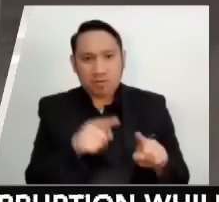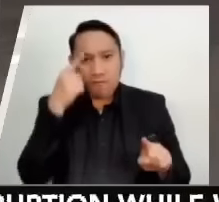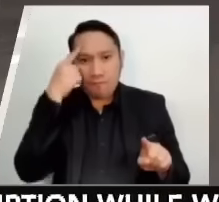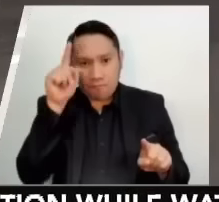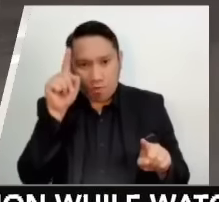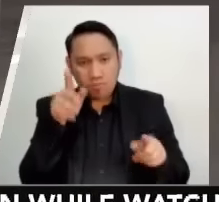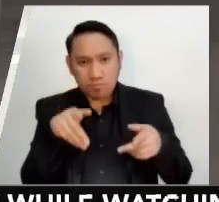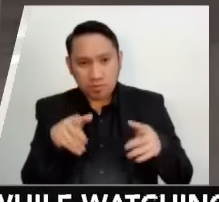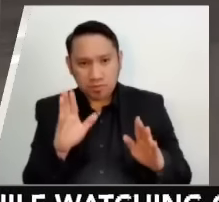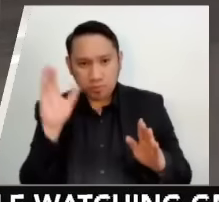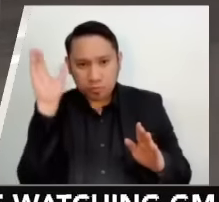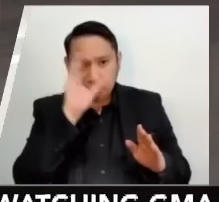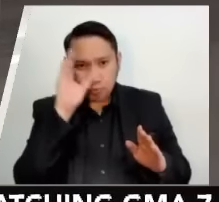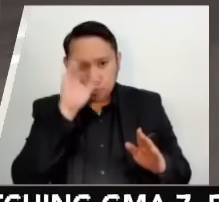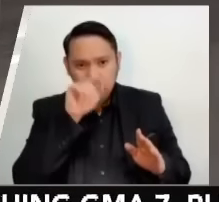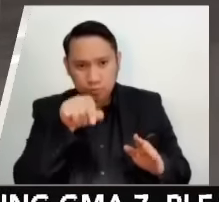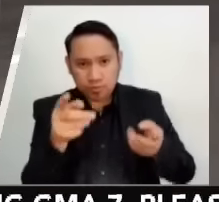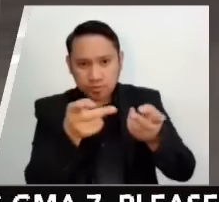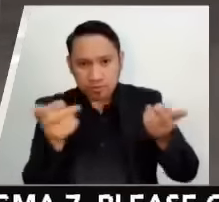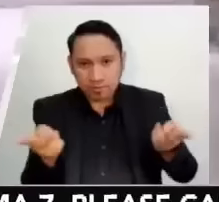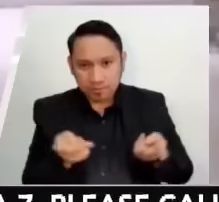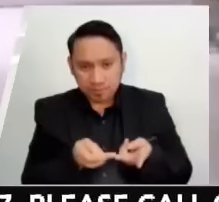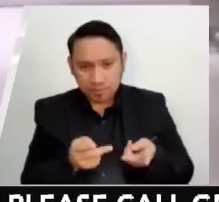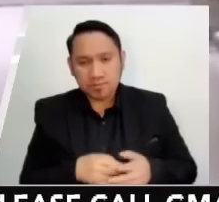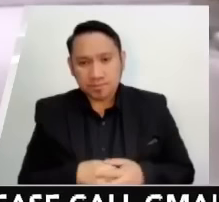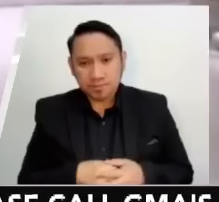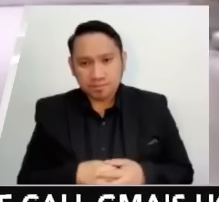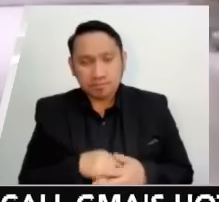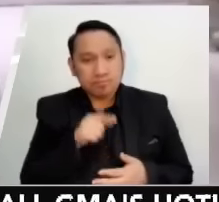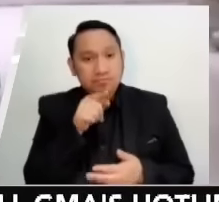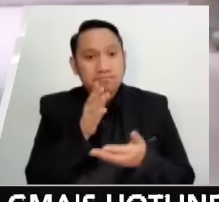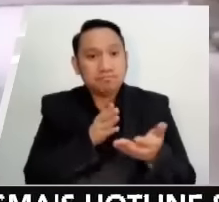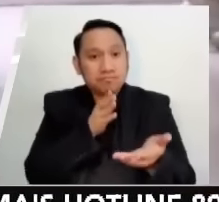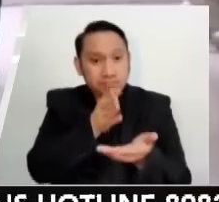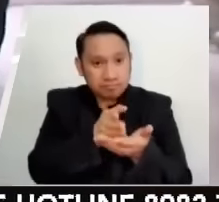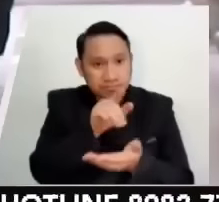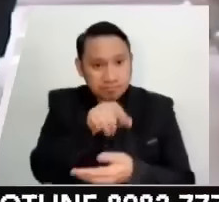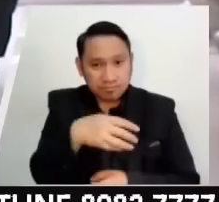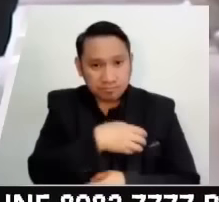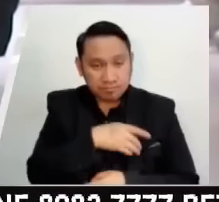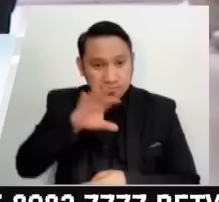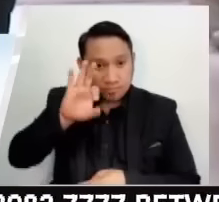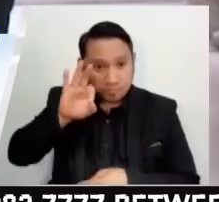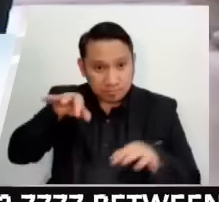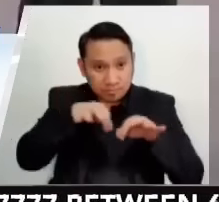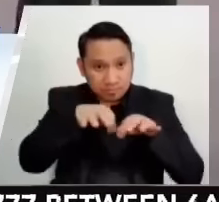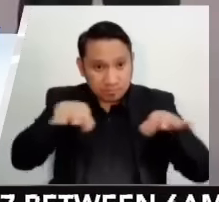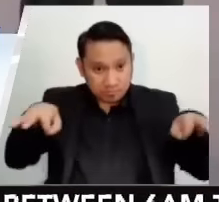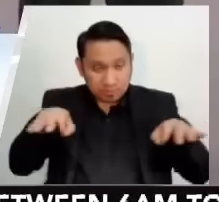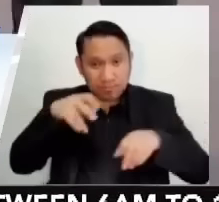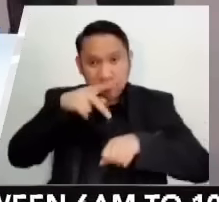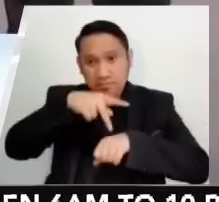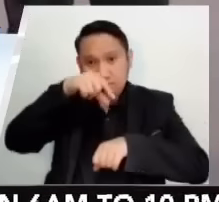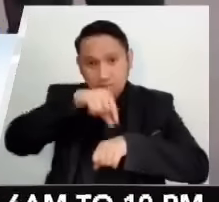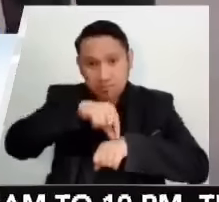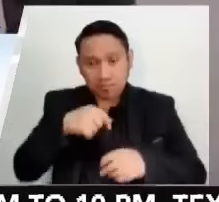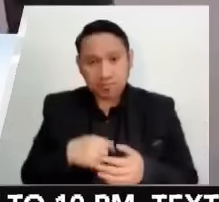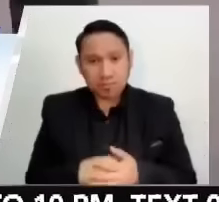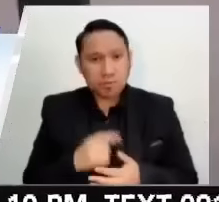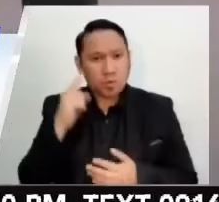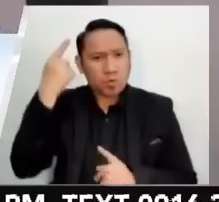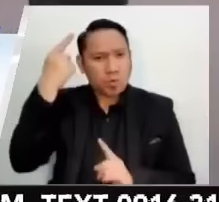warrant sa bisa ng search warrant sinalakay ng pulisya ang 9th floor ng gusaling ito sa parañque mahigit isang buwan daw minanmanan ng